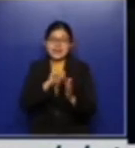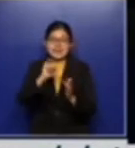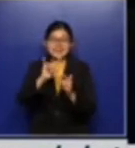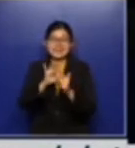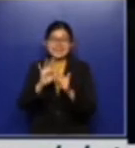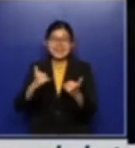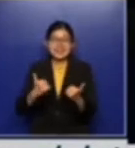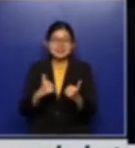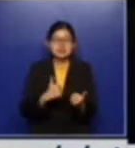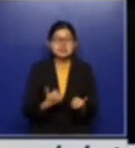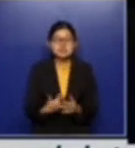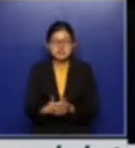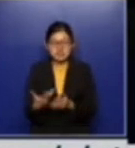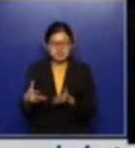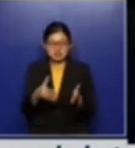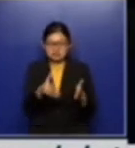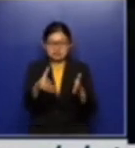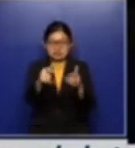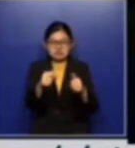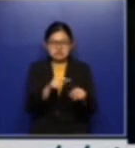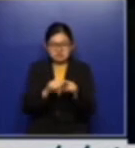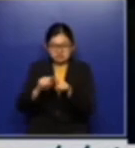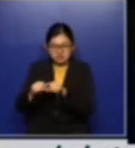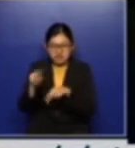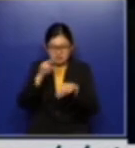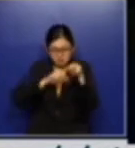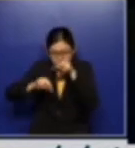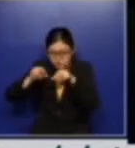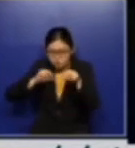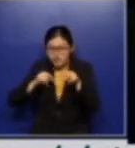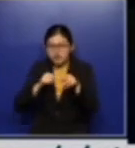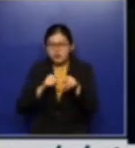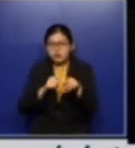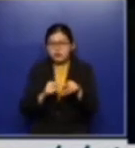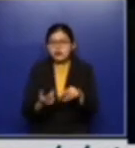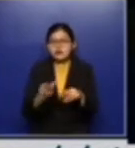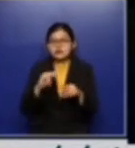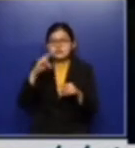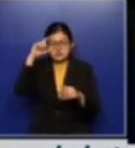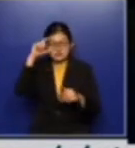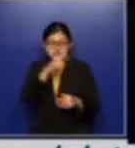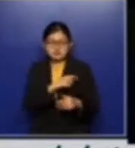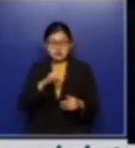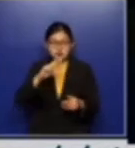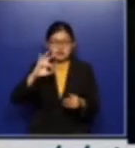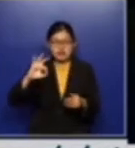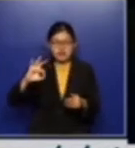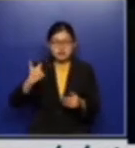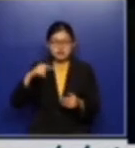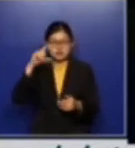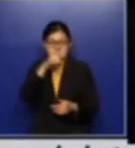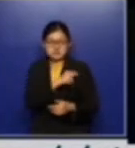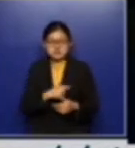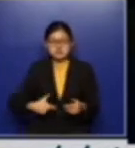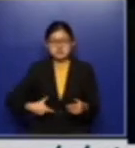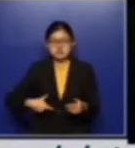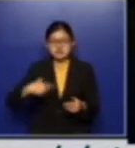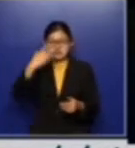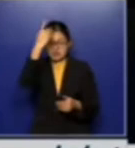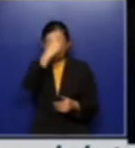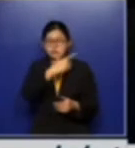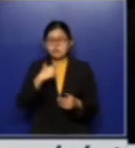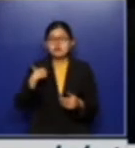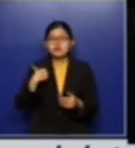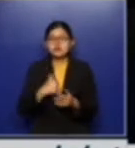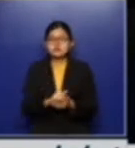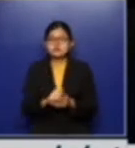เขื่อนต่างๆในลุ่มน้ำเจ้าพระยาไม่ว่าจะเป็นเขื่อนภูมิพลเขื่อนสิริกิติ์เขื่อนแควน้อยเขื่อน